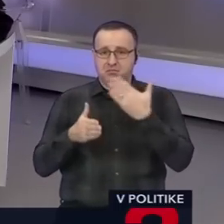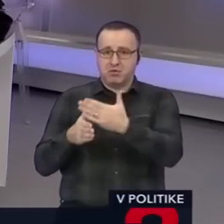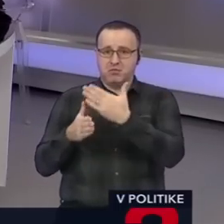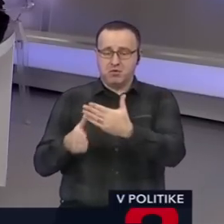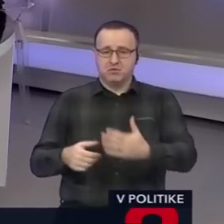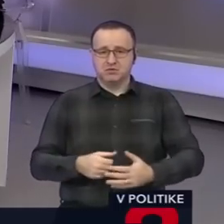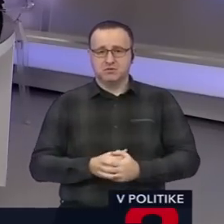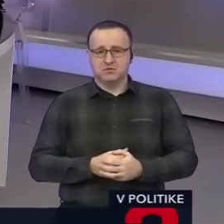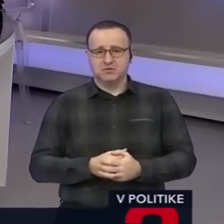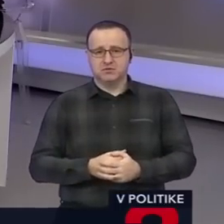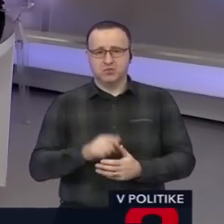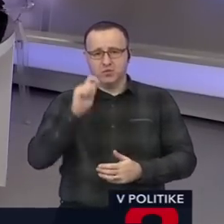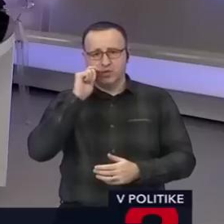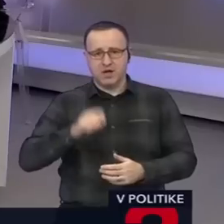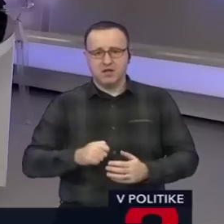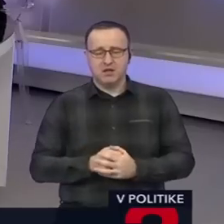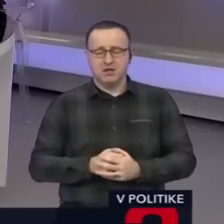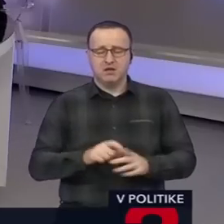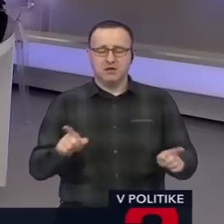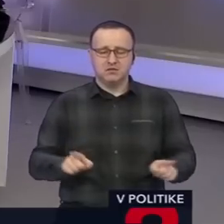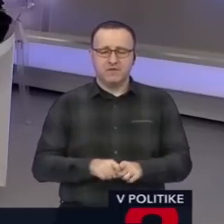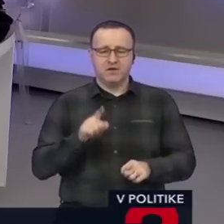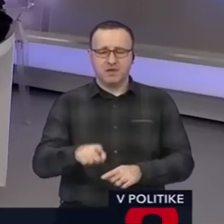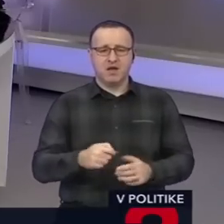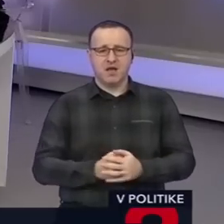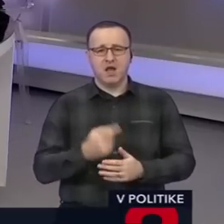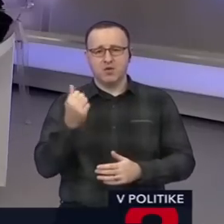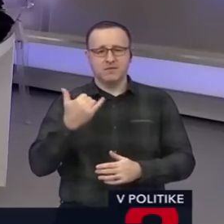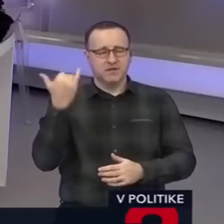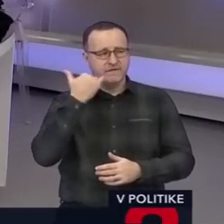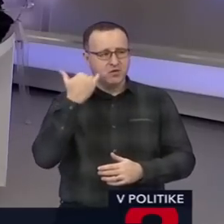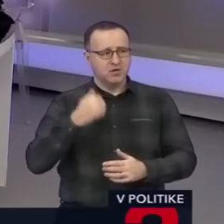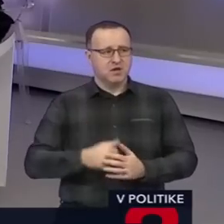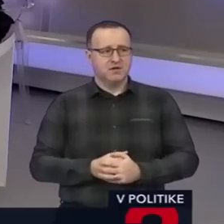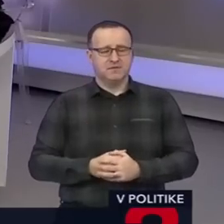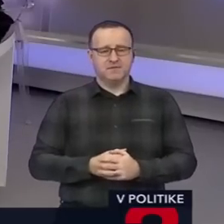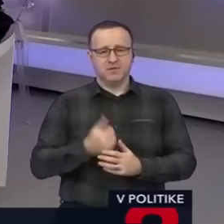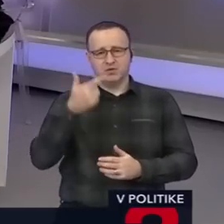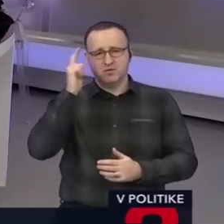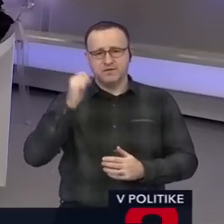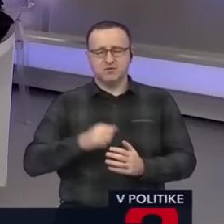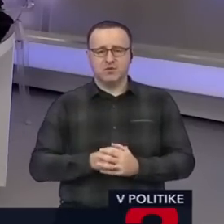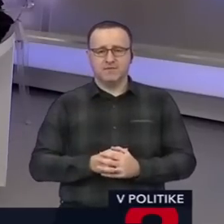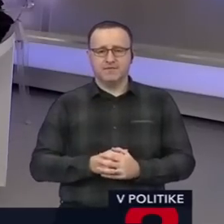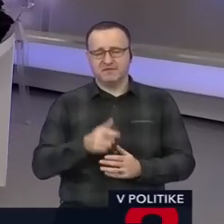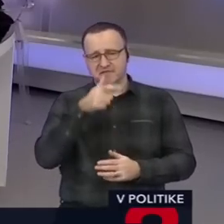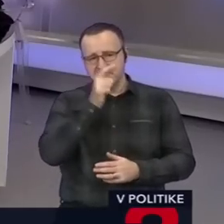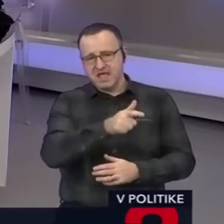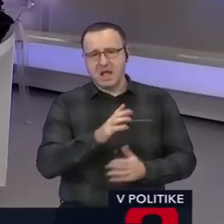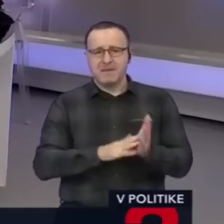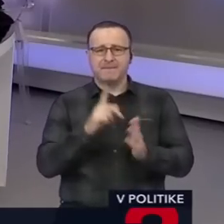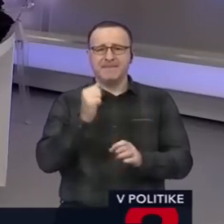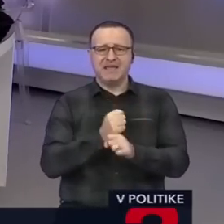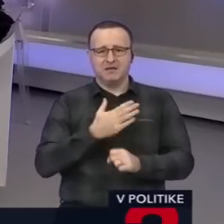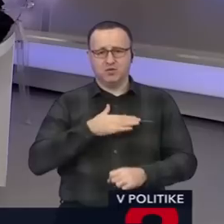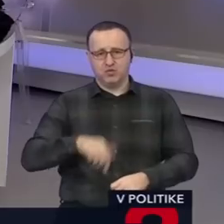pod agresiou. A zároveň to má aj ekonomickú výhodnosť pre Slovenskú republiku, lebo ak necháme tie MIGy u nás, tak